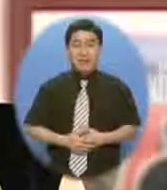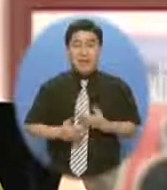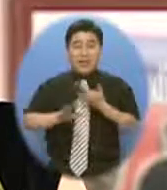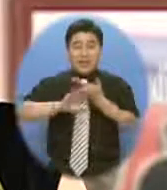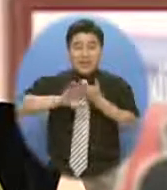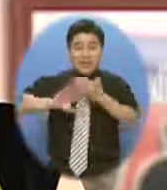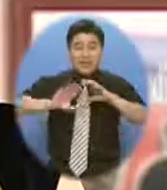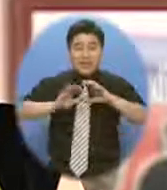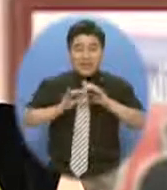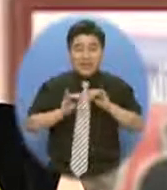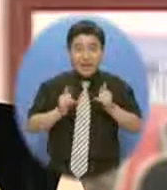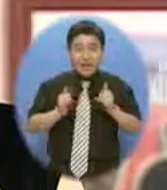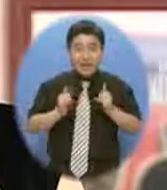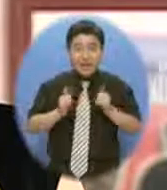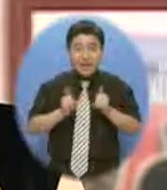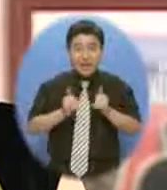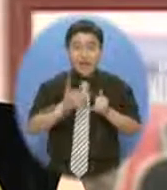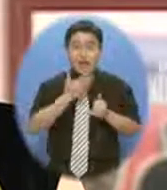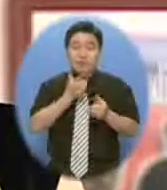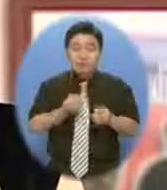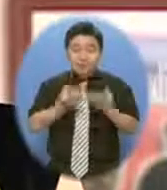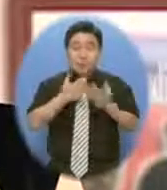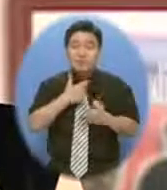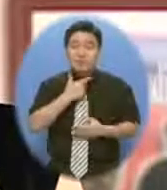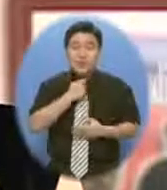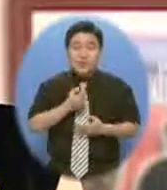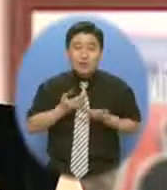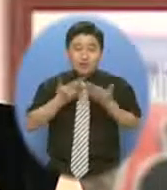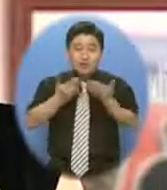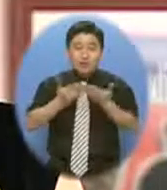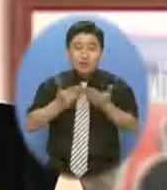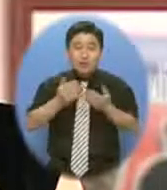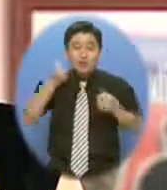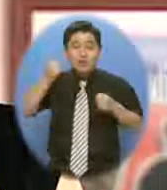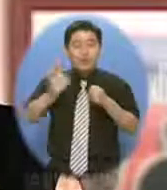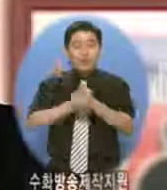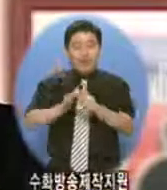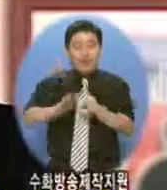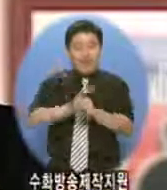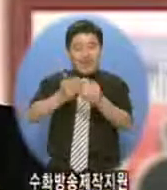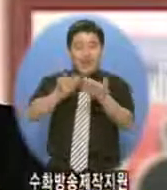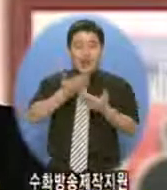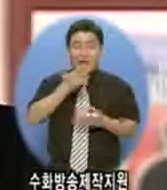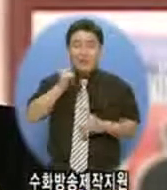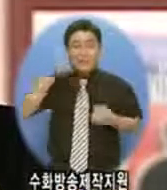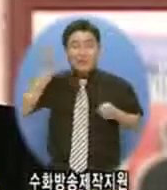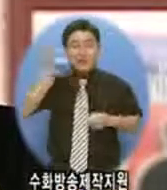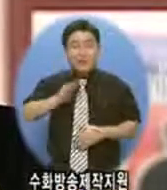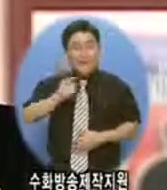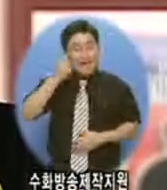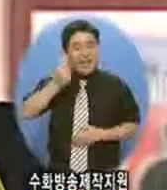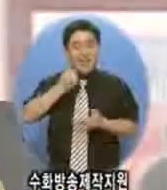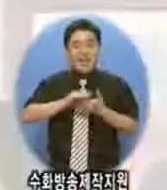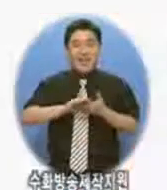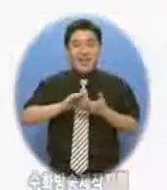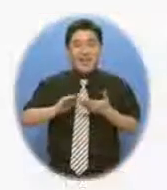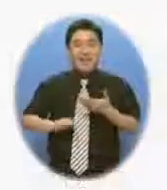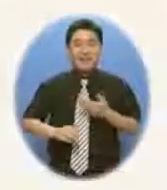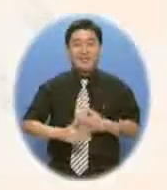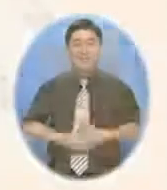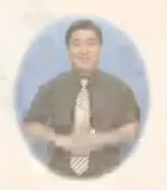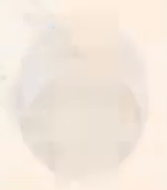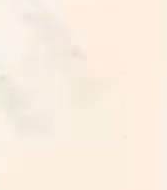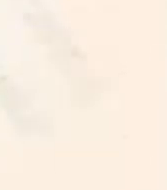남을 축원해 줄 수 있는 그러한 춤이라서 굉장히 사랑받을 수 있는 춤이라고 생각합니다.